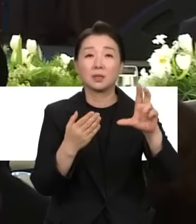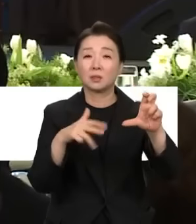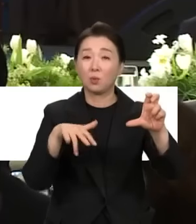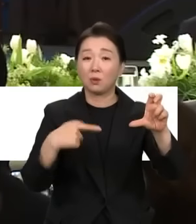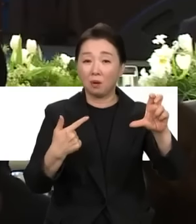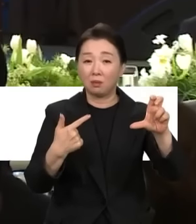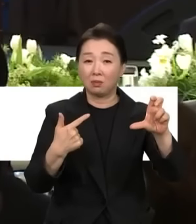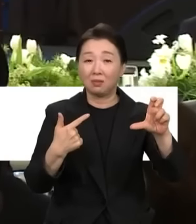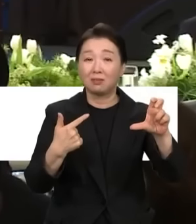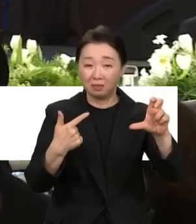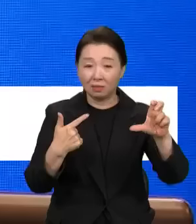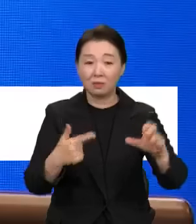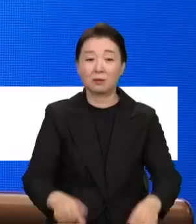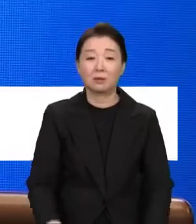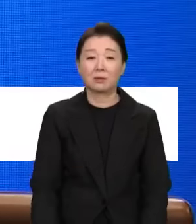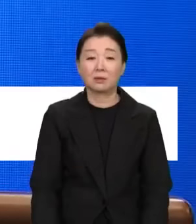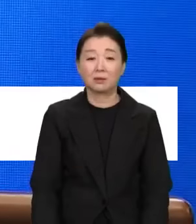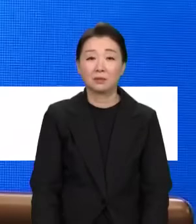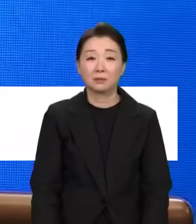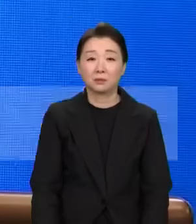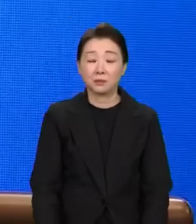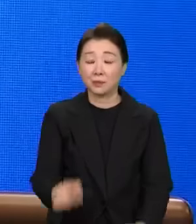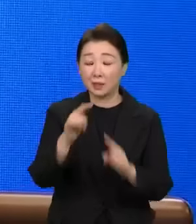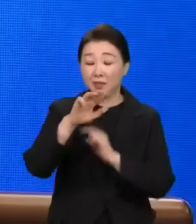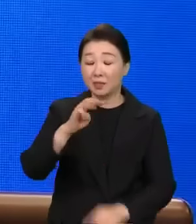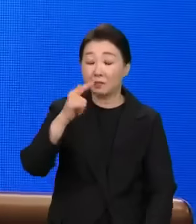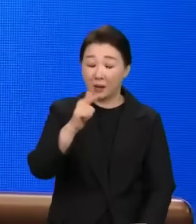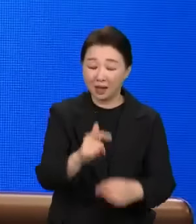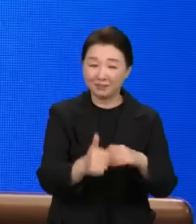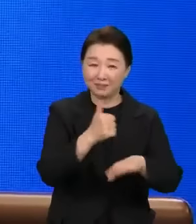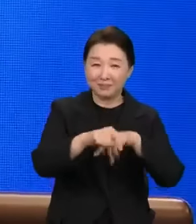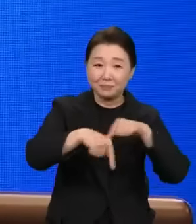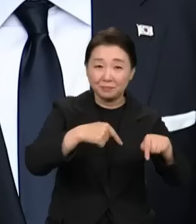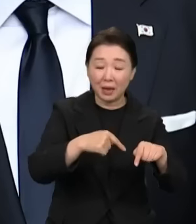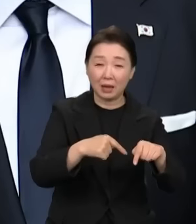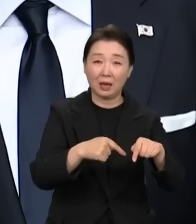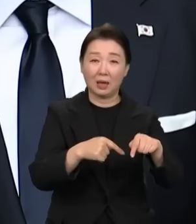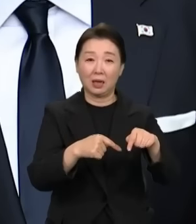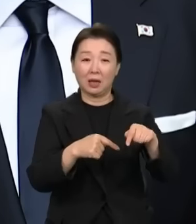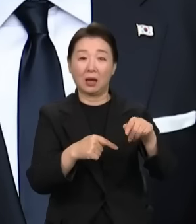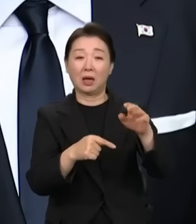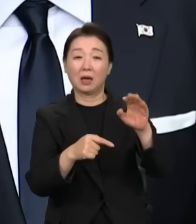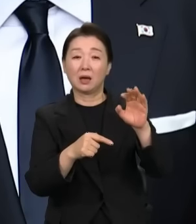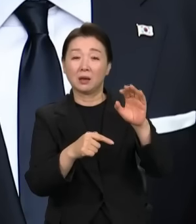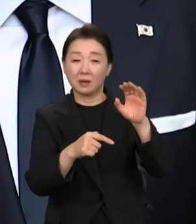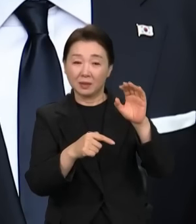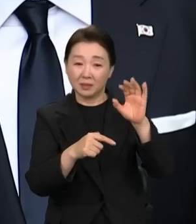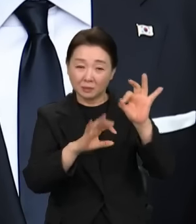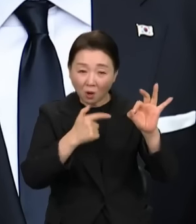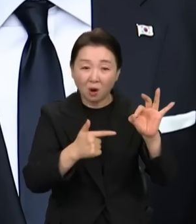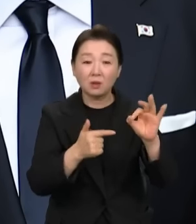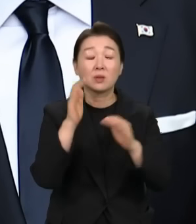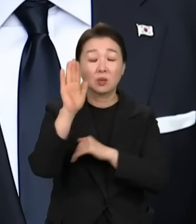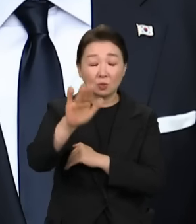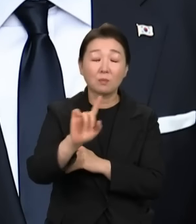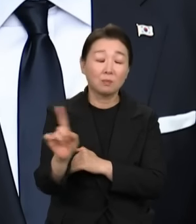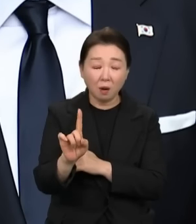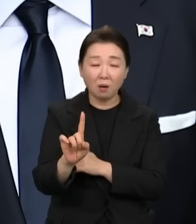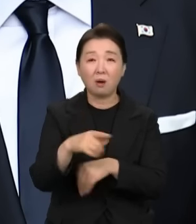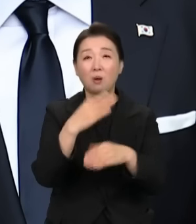동안 45건 거부권을 행사한 이승만 전 대통령 다음으로 많습니다. 민주화 이후 노태우, 노무현, 이명박